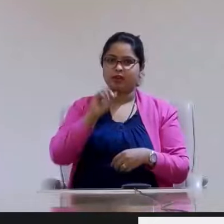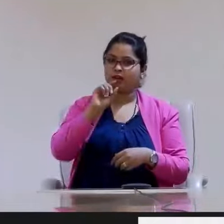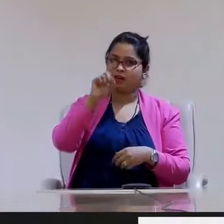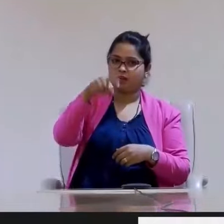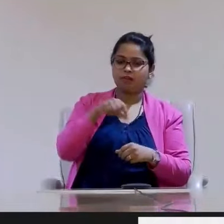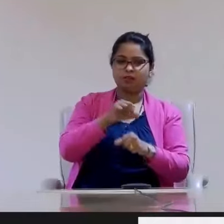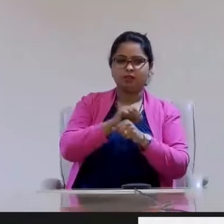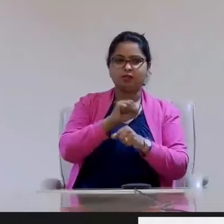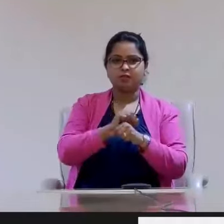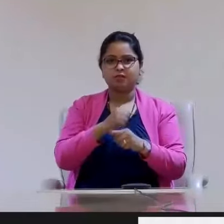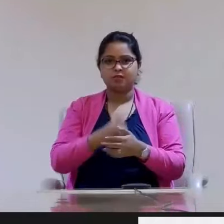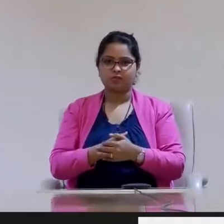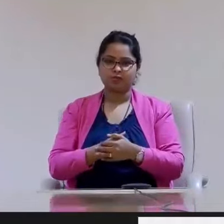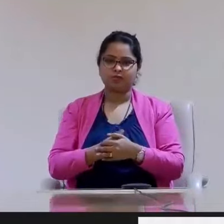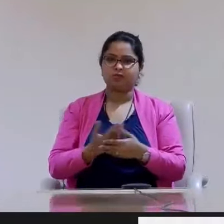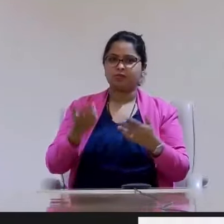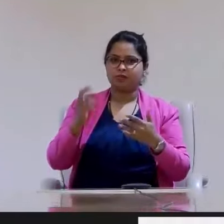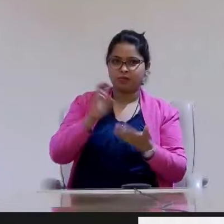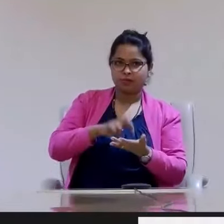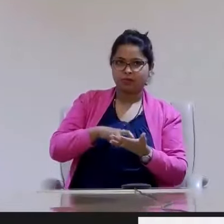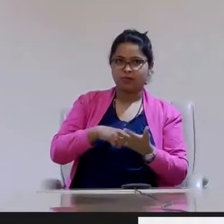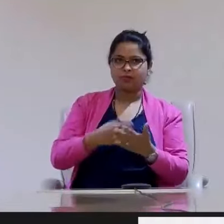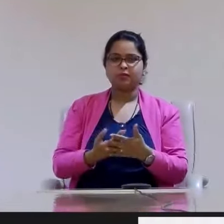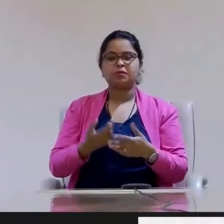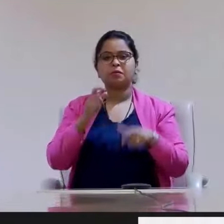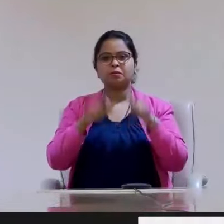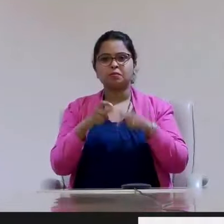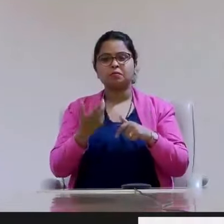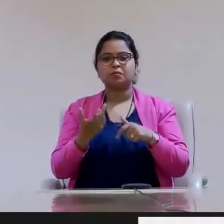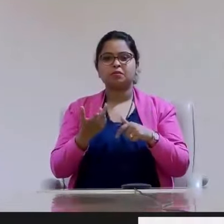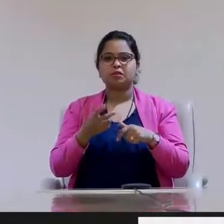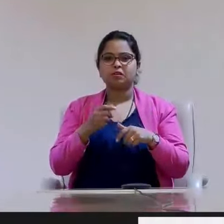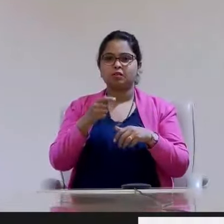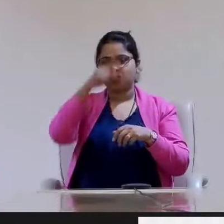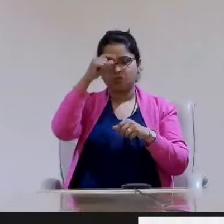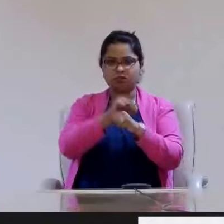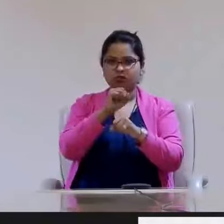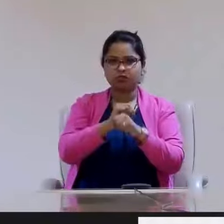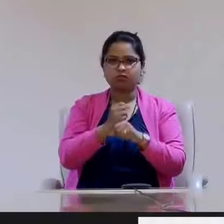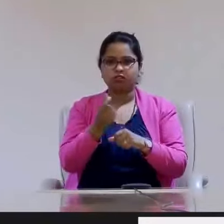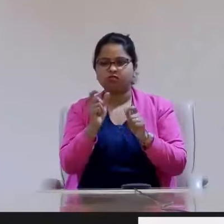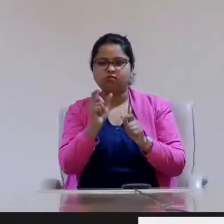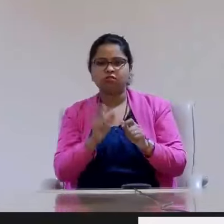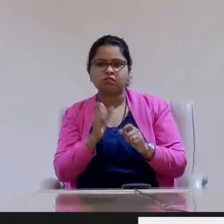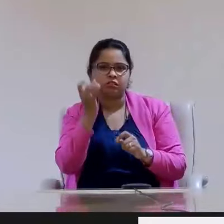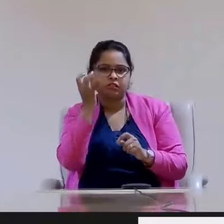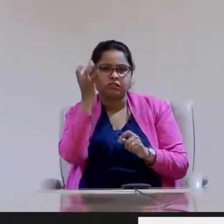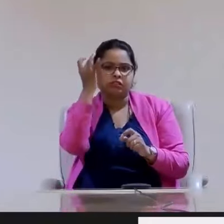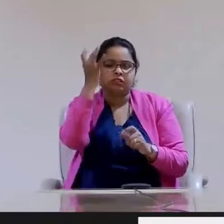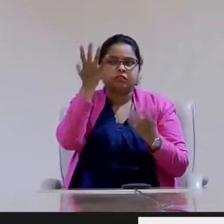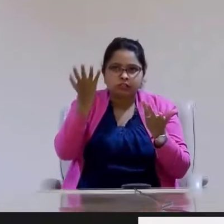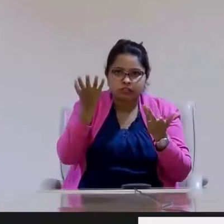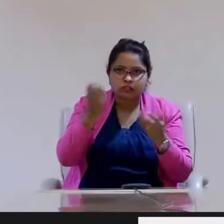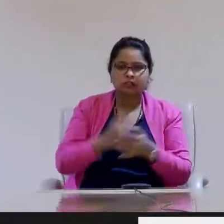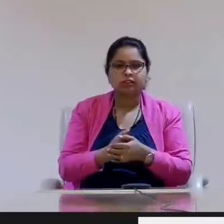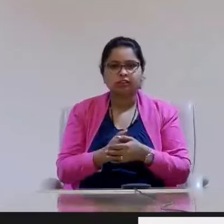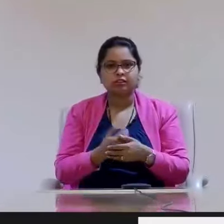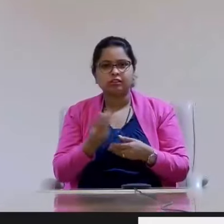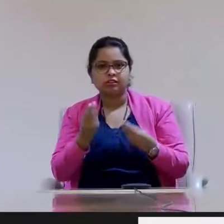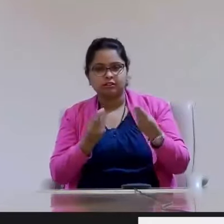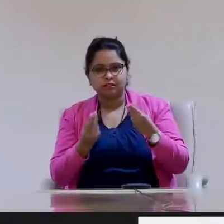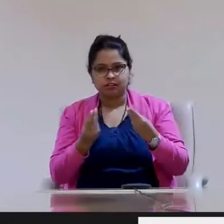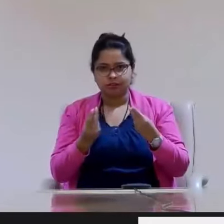workshops often and connected to this. कि कई बार काम पे करते करते कोई बात पे चिढ़ पड़ गई, इरिटेशन हो गई, या कई